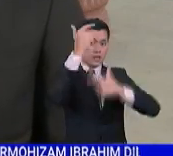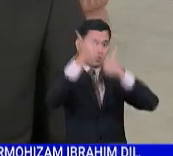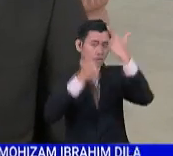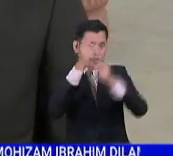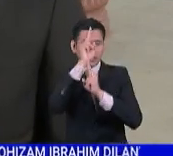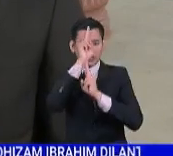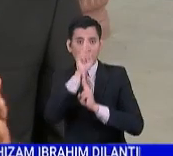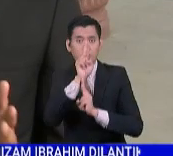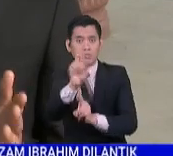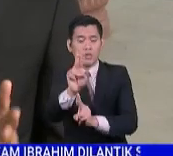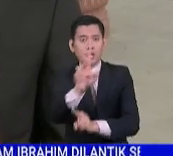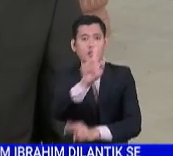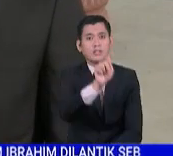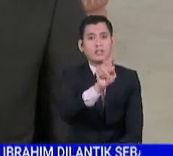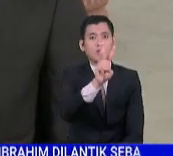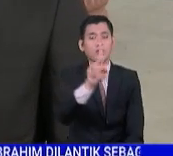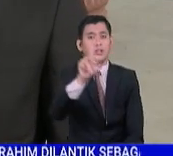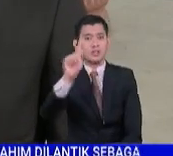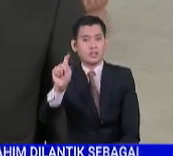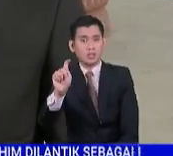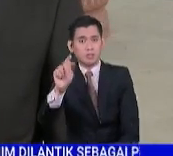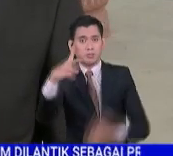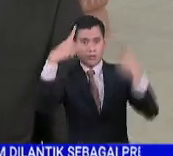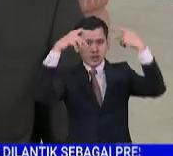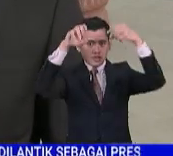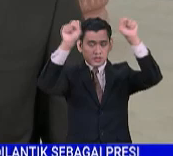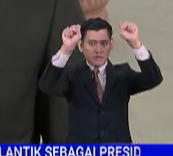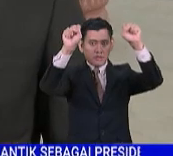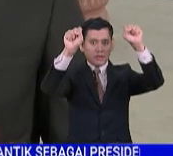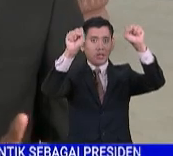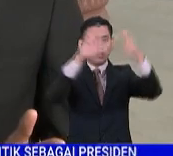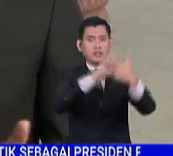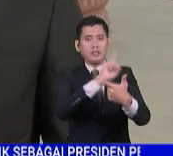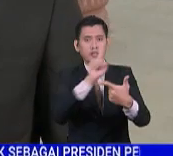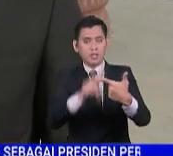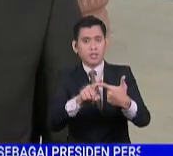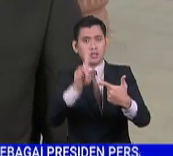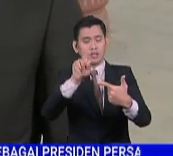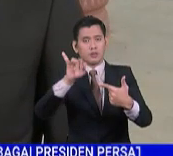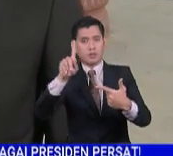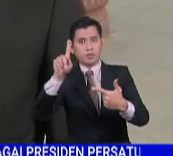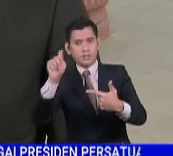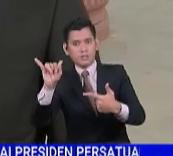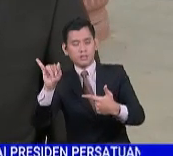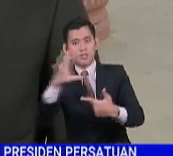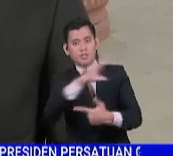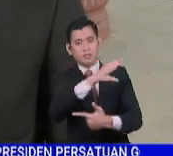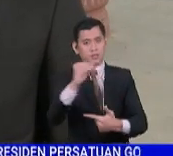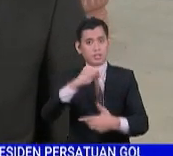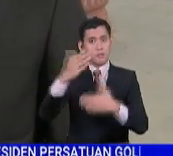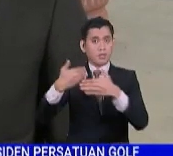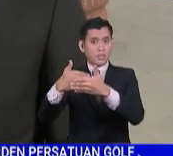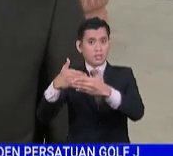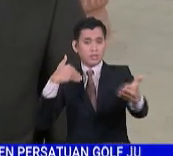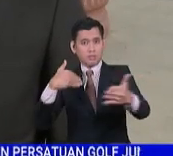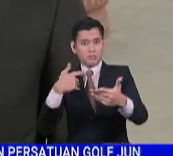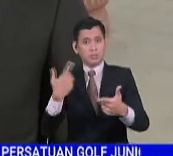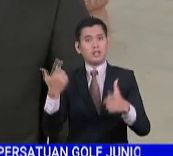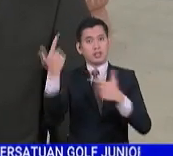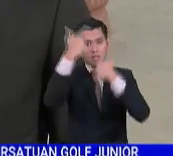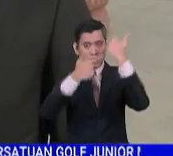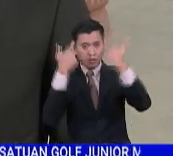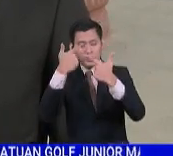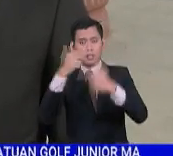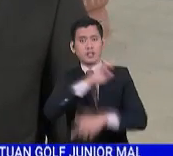hormat kepada qwerty presiden senat dan presiden dewan negara sebelum menghadiri Majlis menghadap keatas raja kemboja di Istana